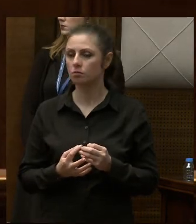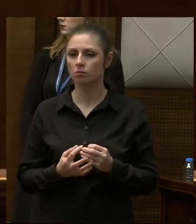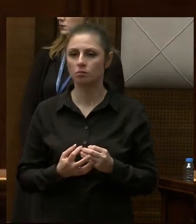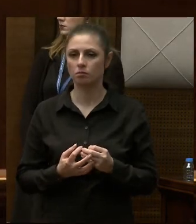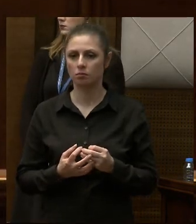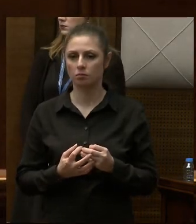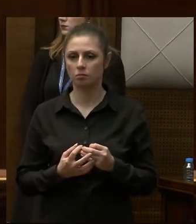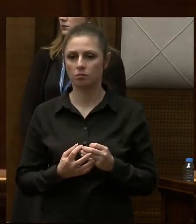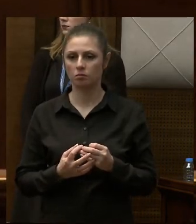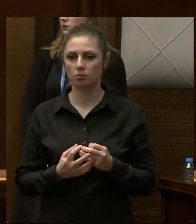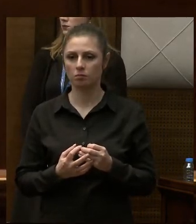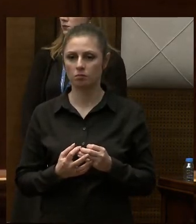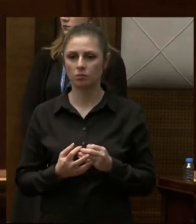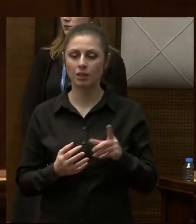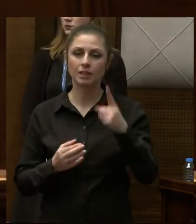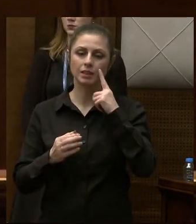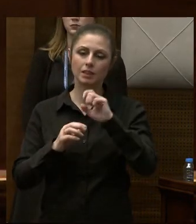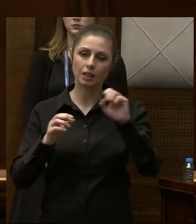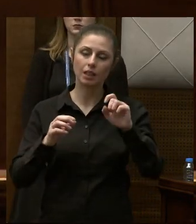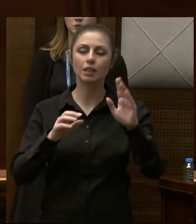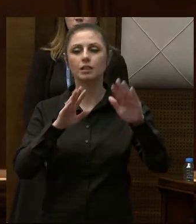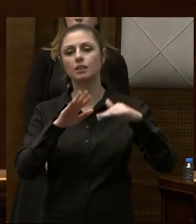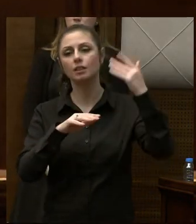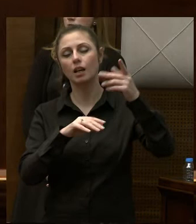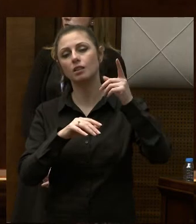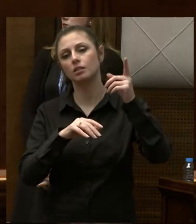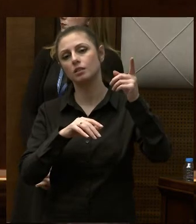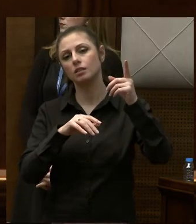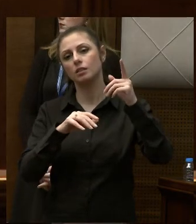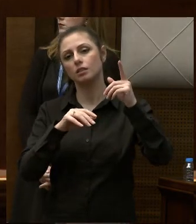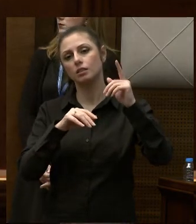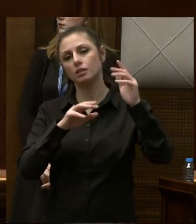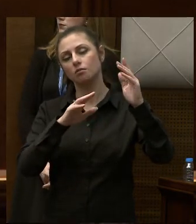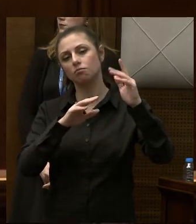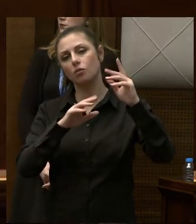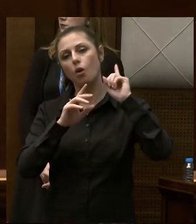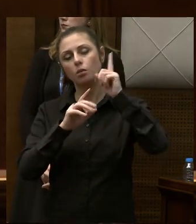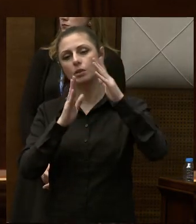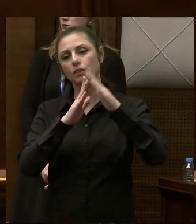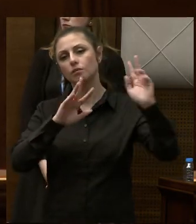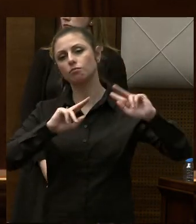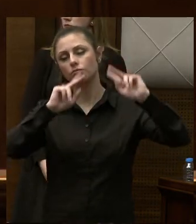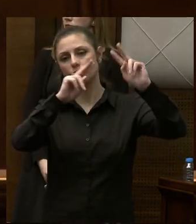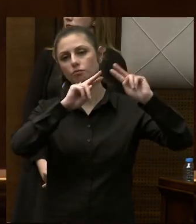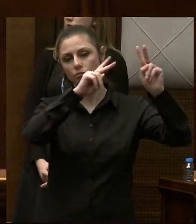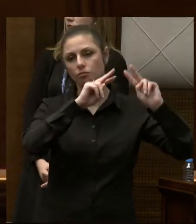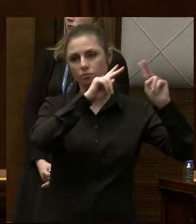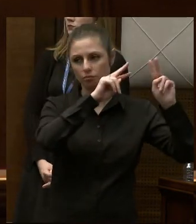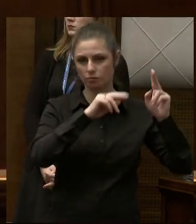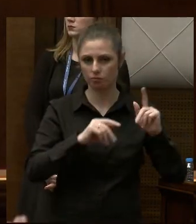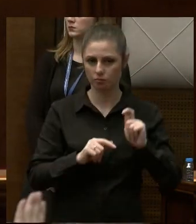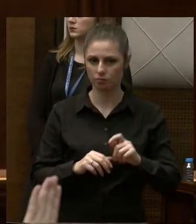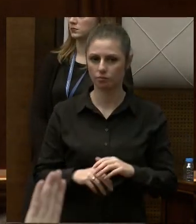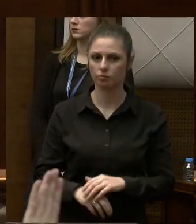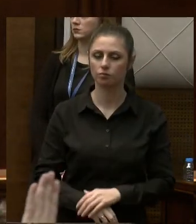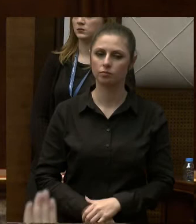evet, tahsil edecekler. Onlara aktarıyorlar. Evet, zararın da o borçların da onlar tarafından ödenmesini karşılayacaklarmış. Bunu daha fazla açmamıza gerek